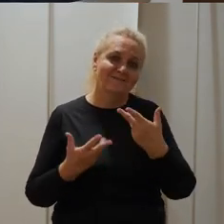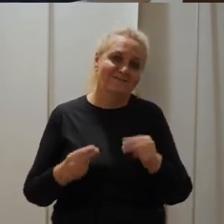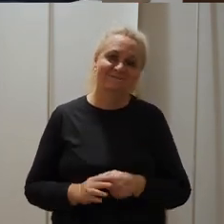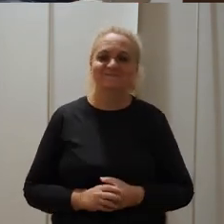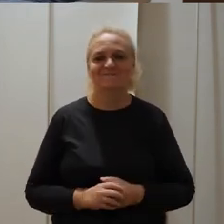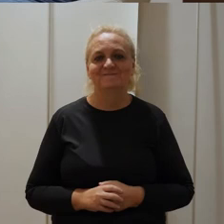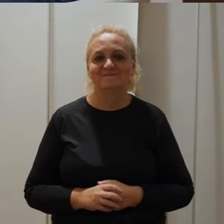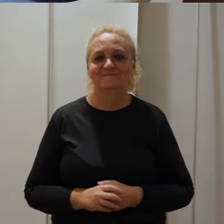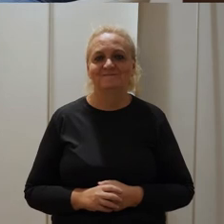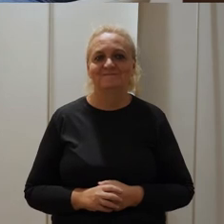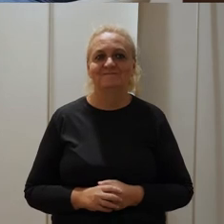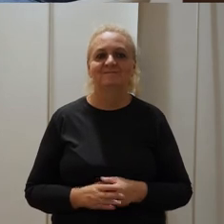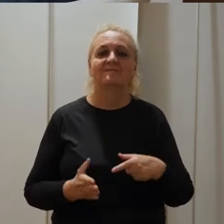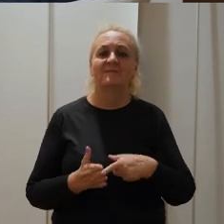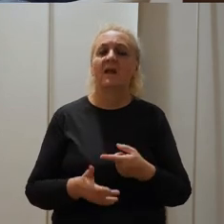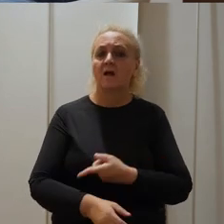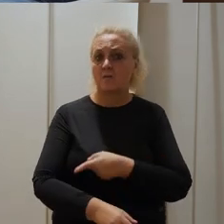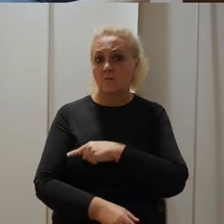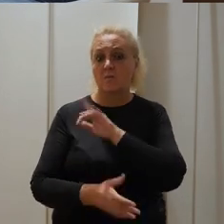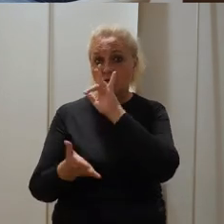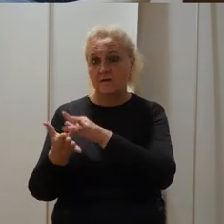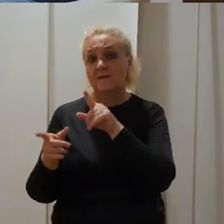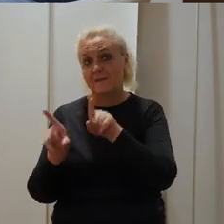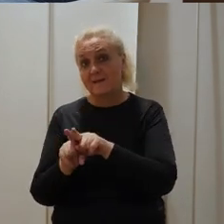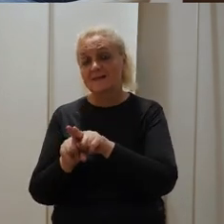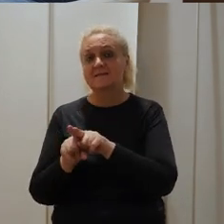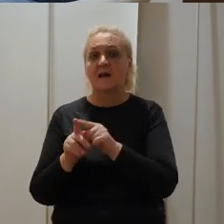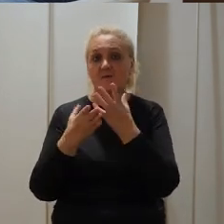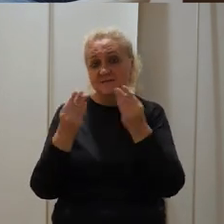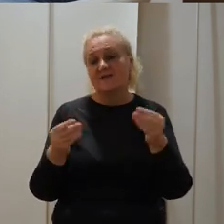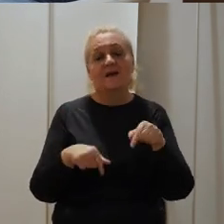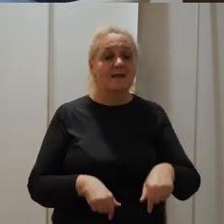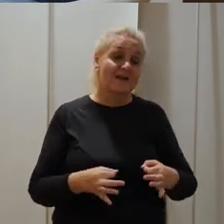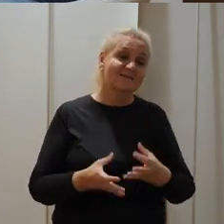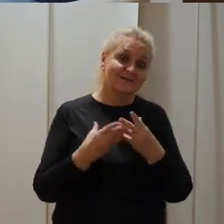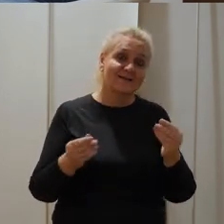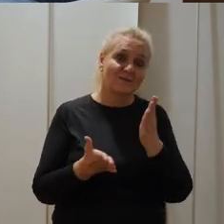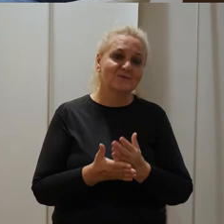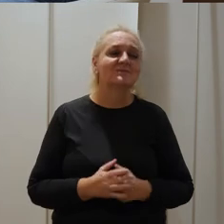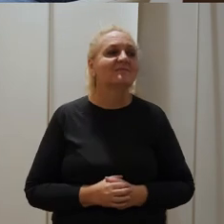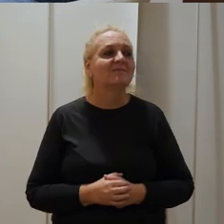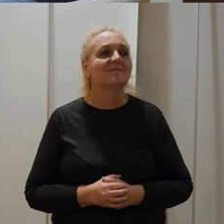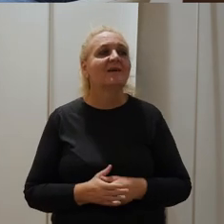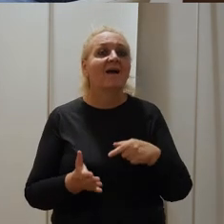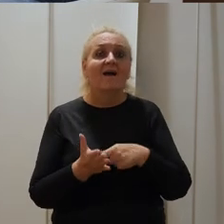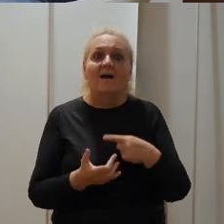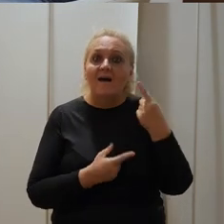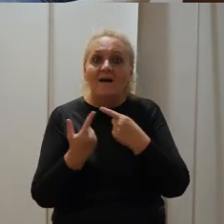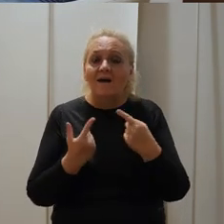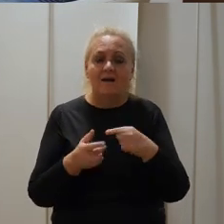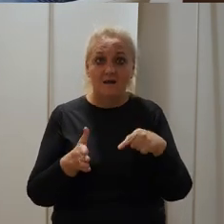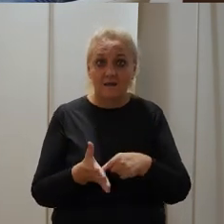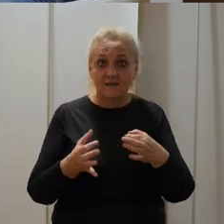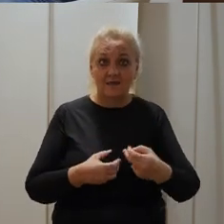nie jest to niestety poznański. Na poznańskim też byśmy musiały już znikać, więc znikamy. Dziewczyny zostają jeszcze chwilę. Ja właśnie zdałam sprawę, że przecież to jest